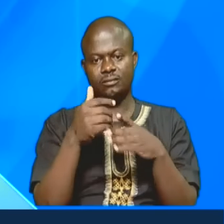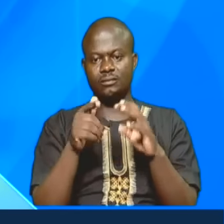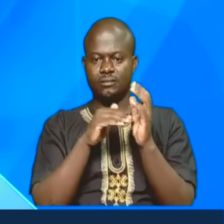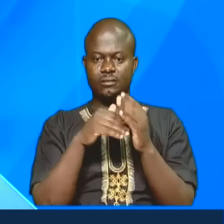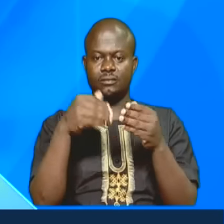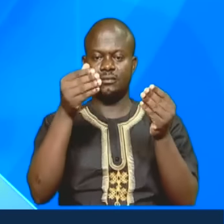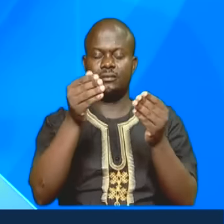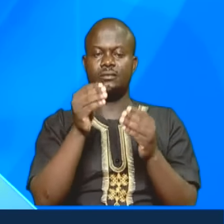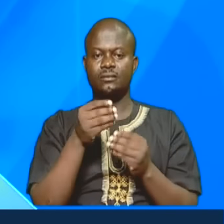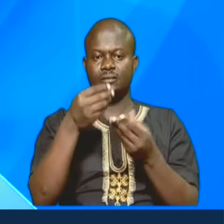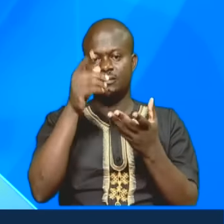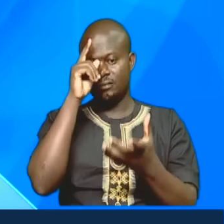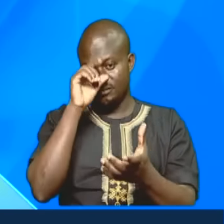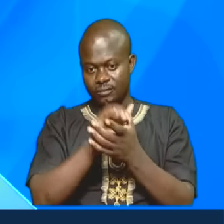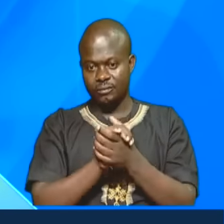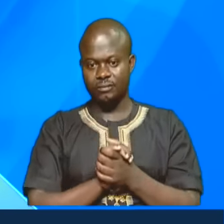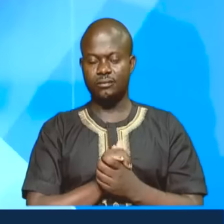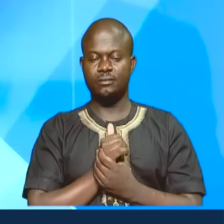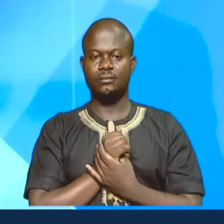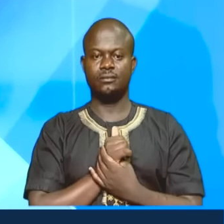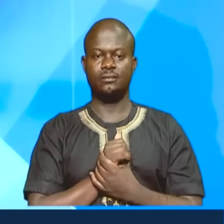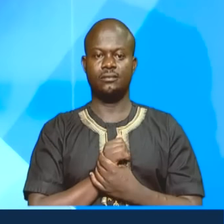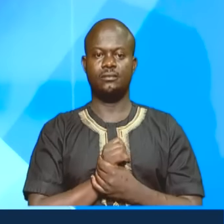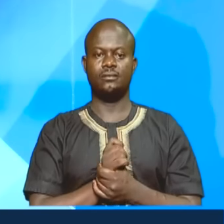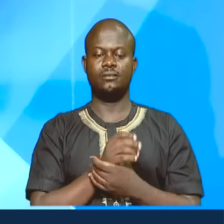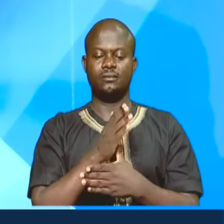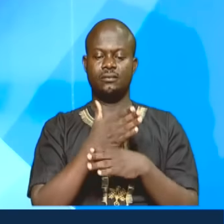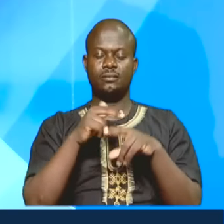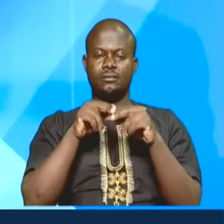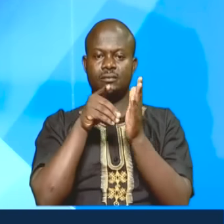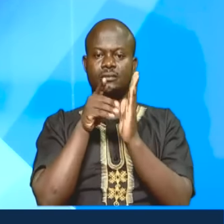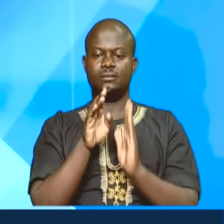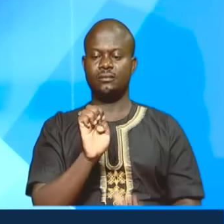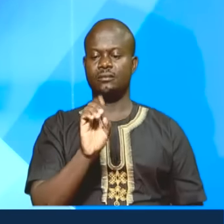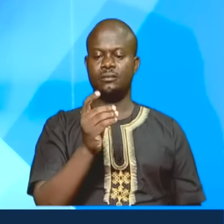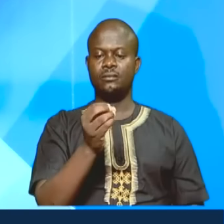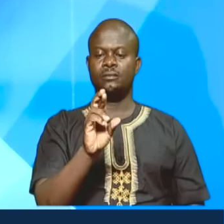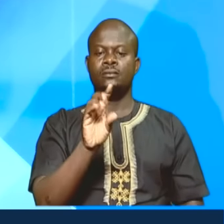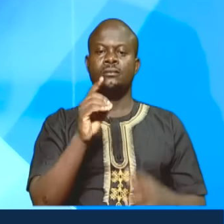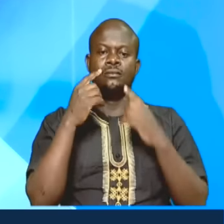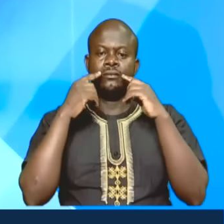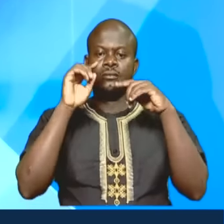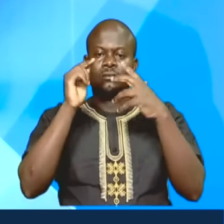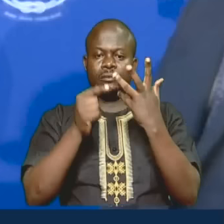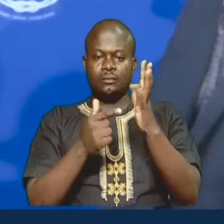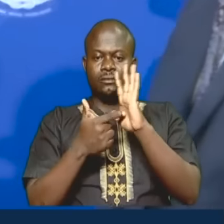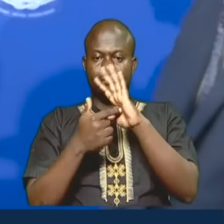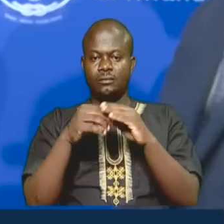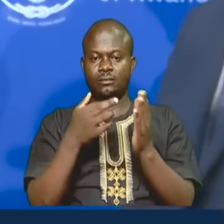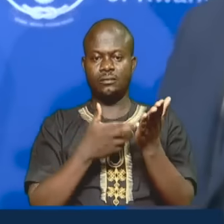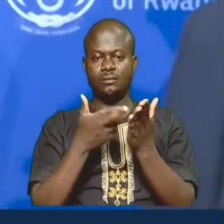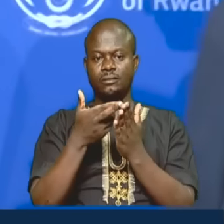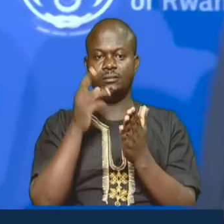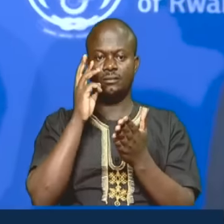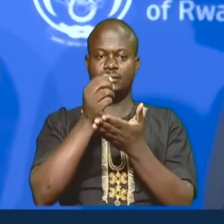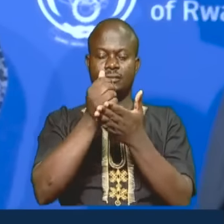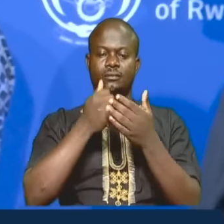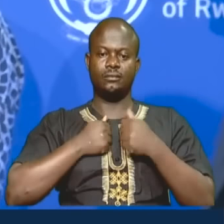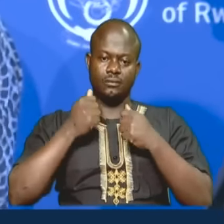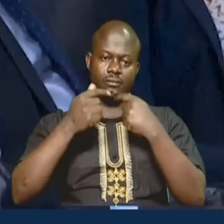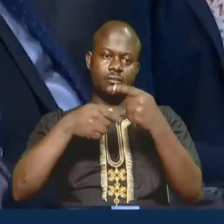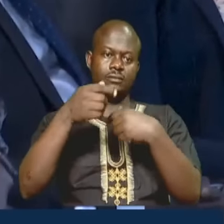butanga n'icyizere. Minisitiri w'Intebe Dr Edouard Ngirente avuga ko ibyagaragajwe muri raporo bizafasha u Rwanda